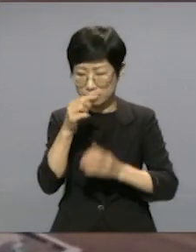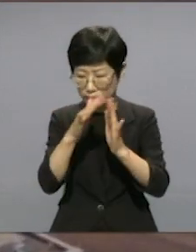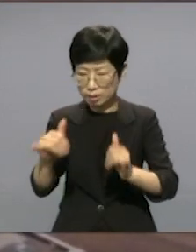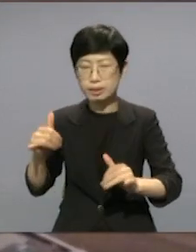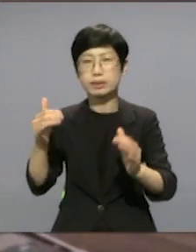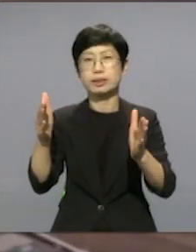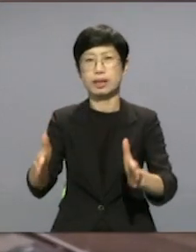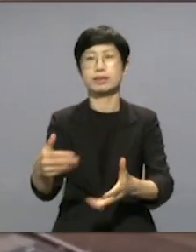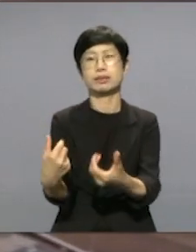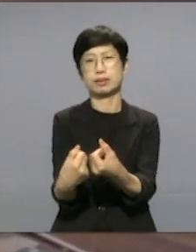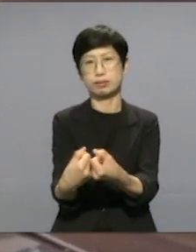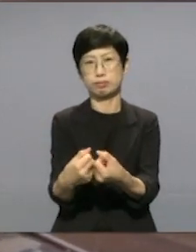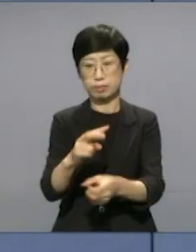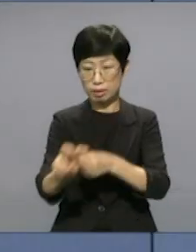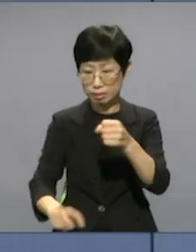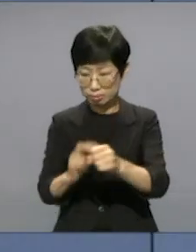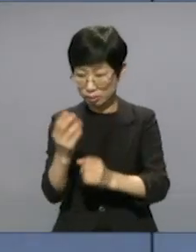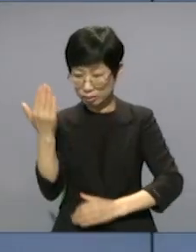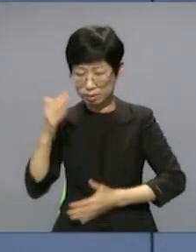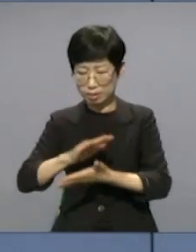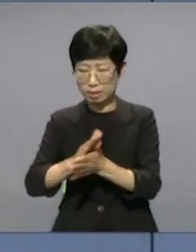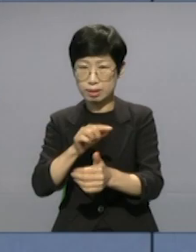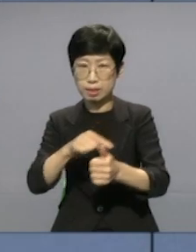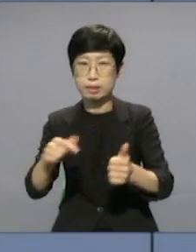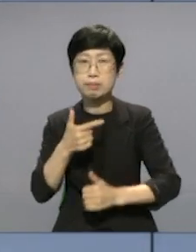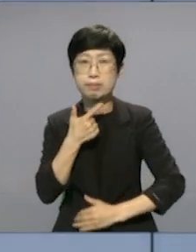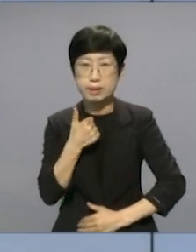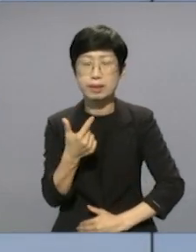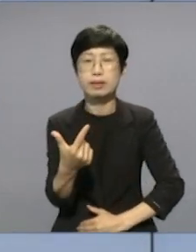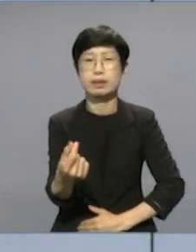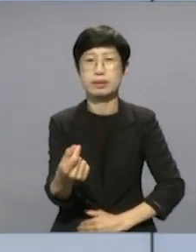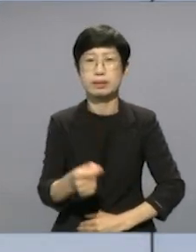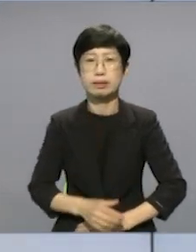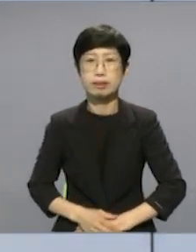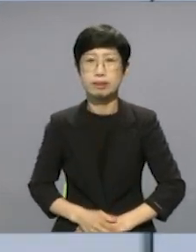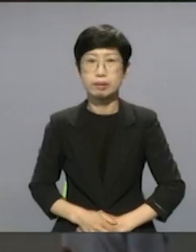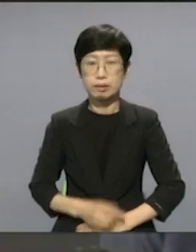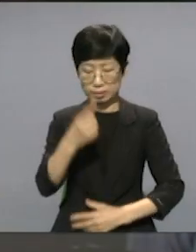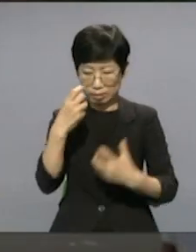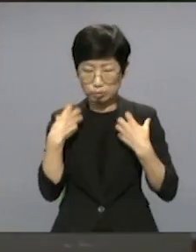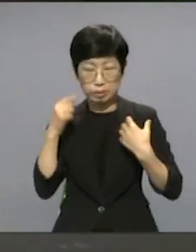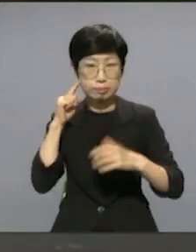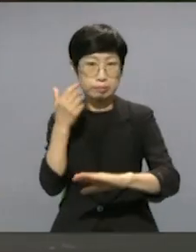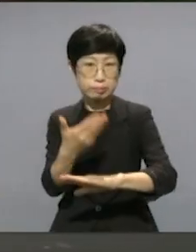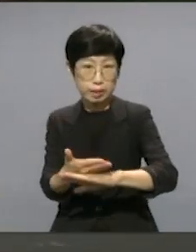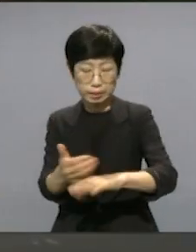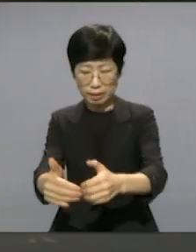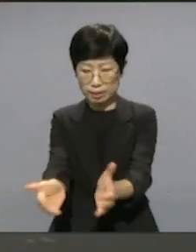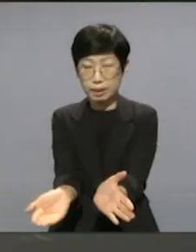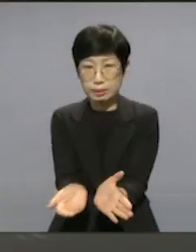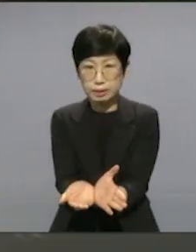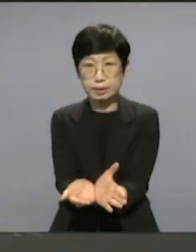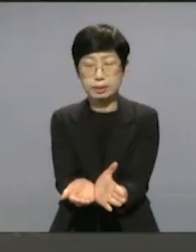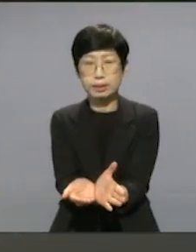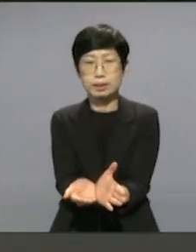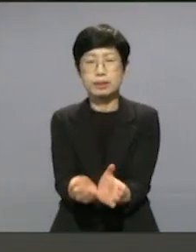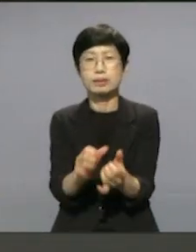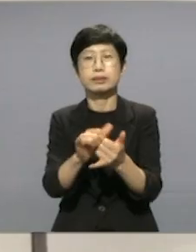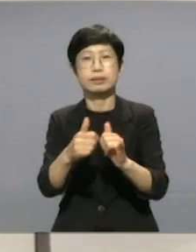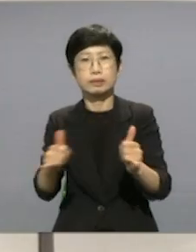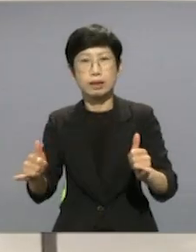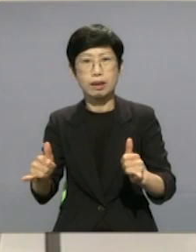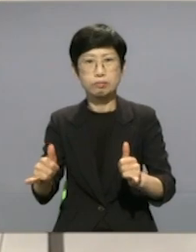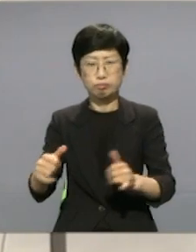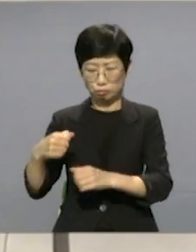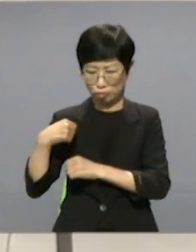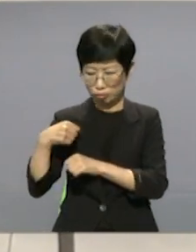다르푸르는 20년 전 이미 인종 학살을 경험했습니다. 당시 반정부 무장 시위를 벌였던 비아랍계 주민들을 아랍계